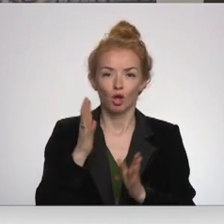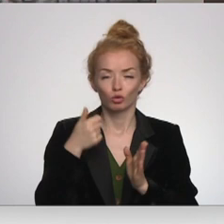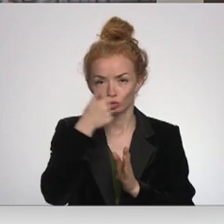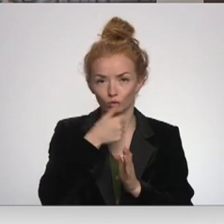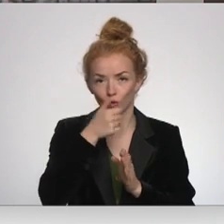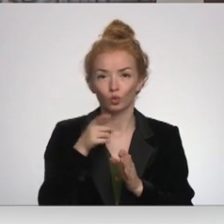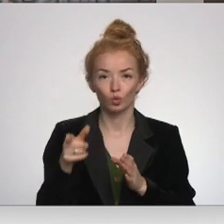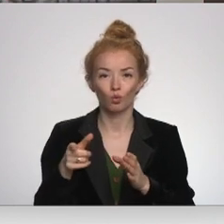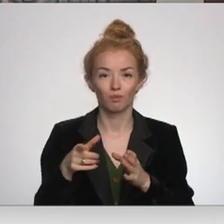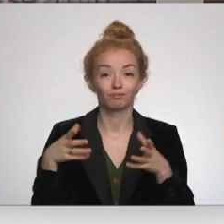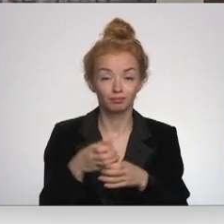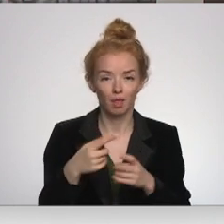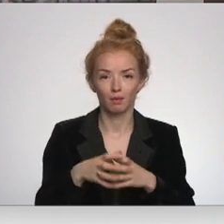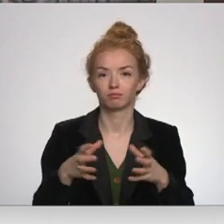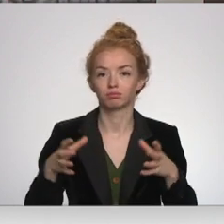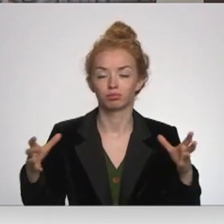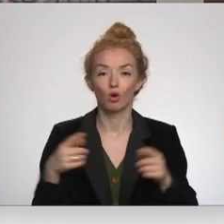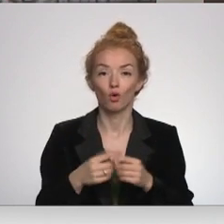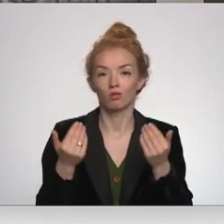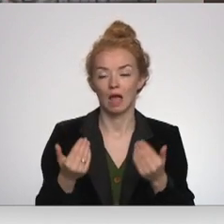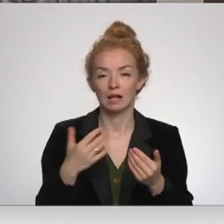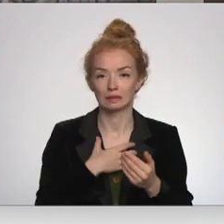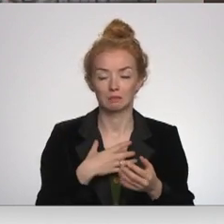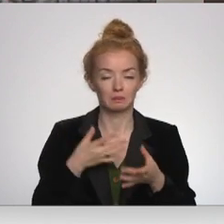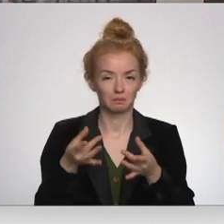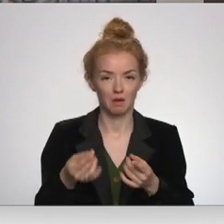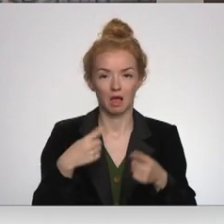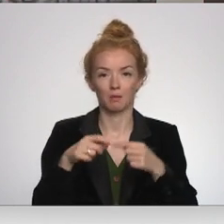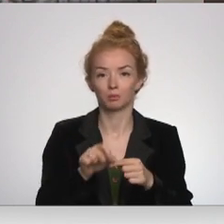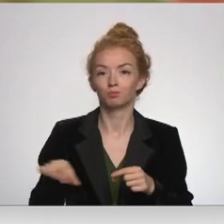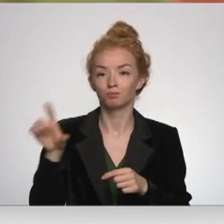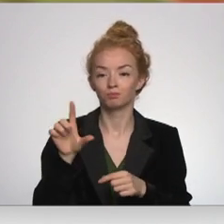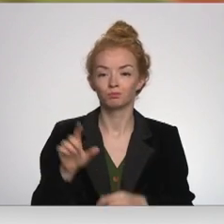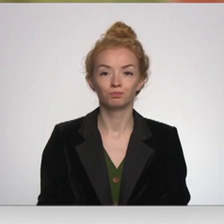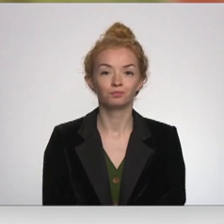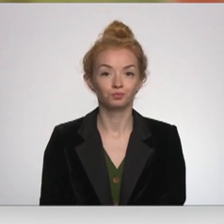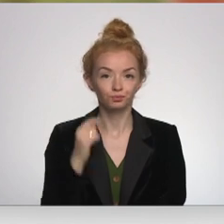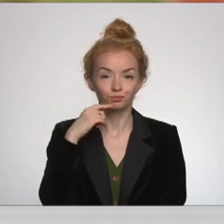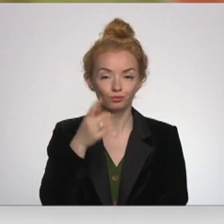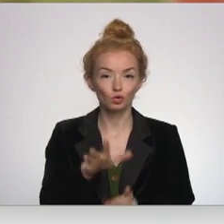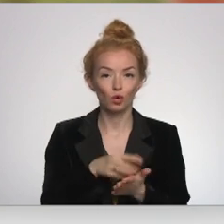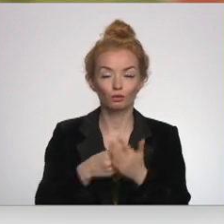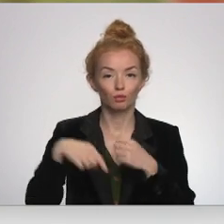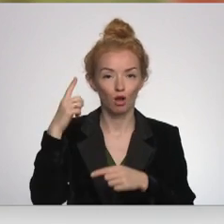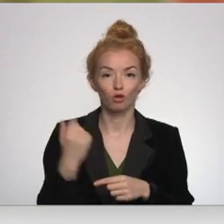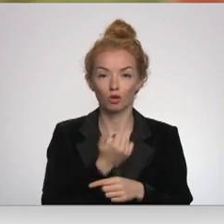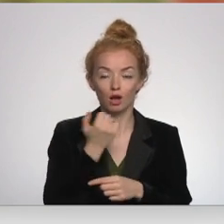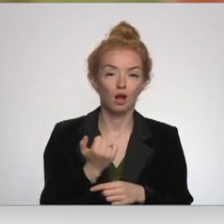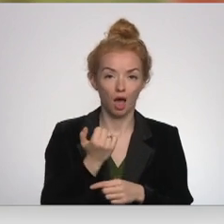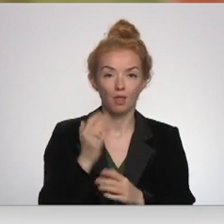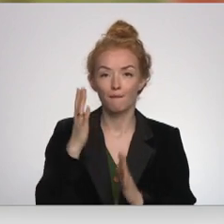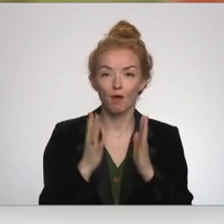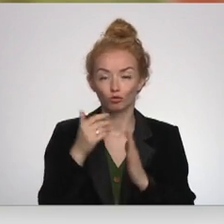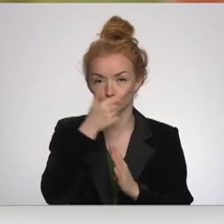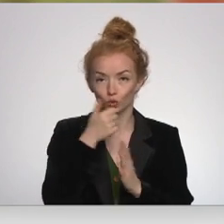populācija atjaunojusies un Āfrikas cūku mēris piedzīvo otro vilni. Kopš pagājušā gada meža cūku skaits ir ļoti pieaudzis